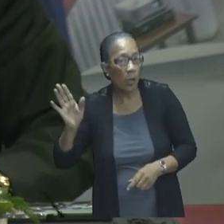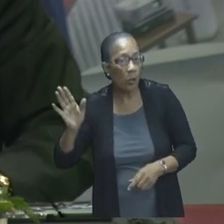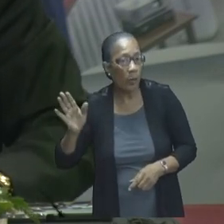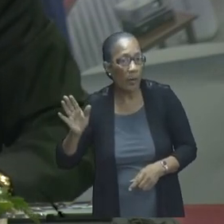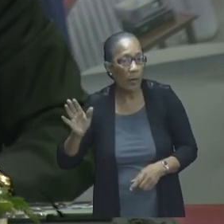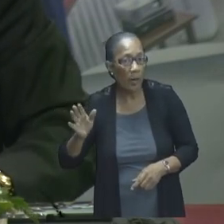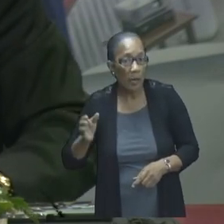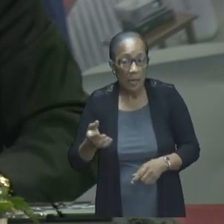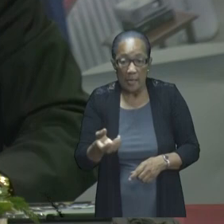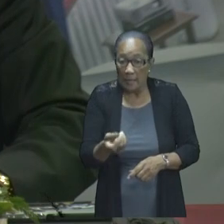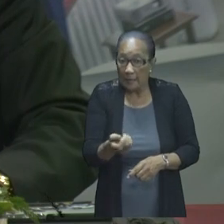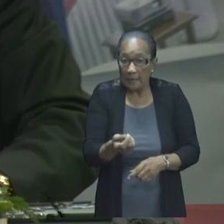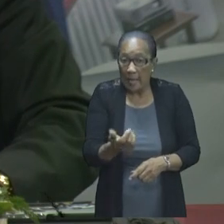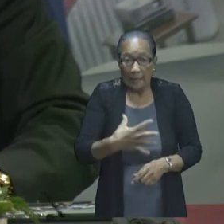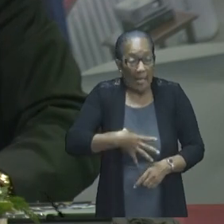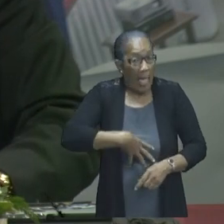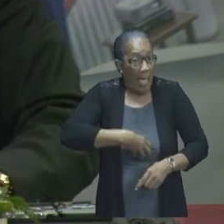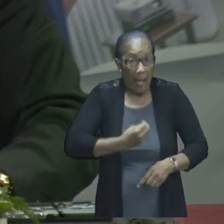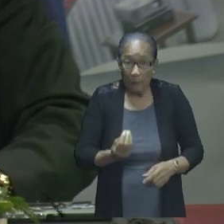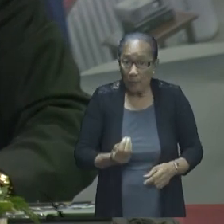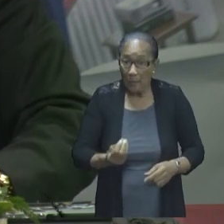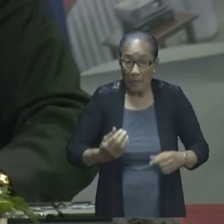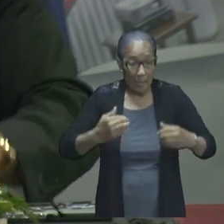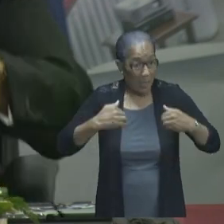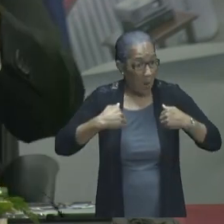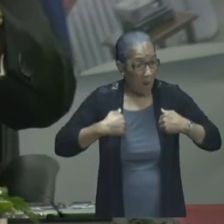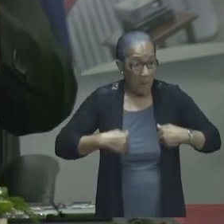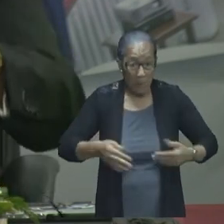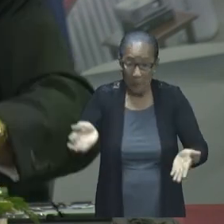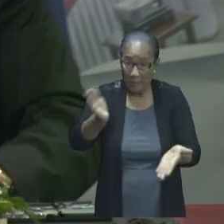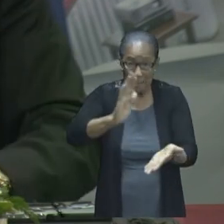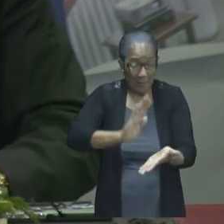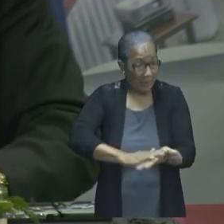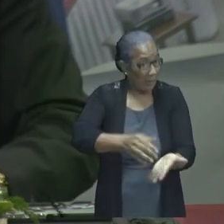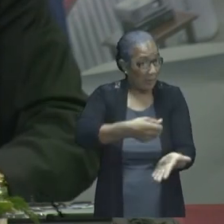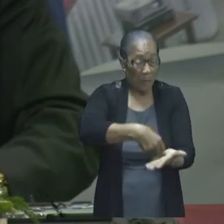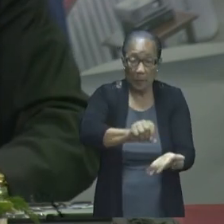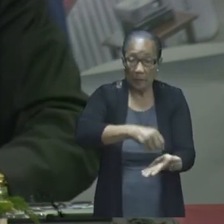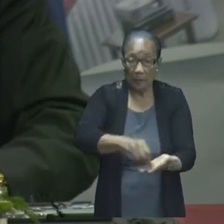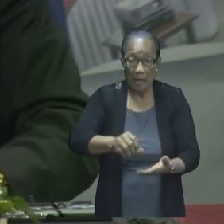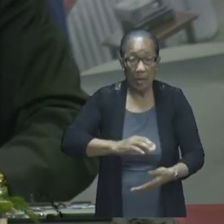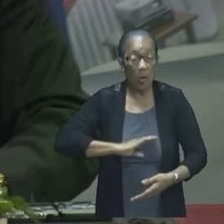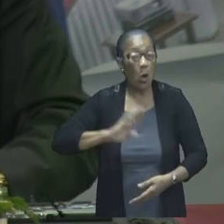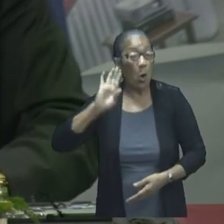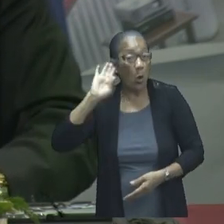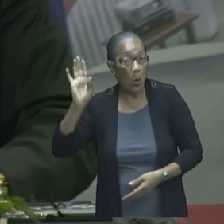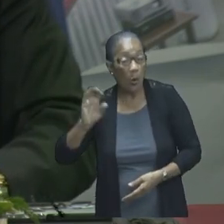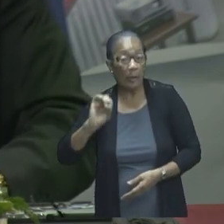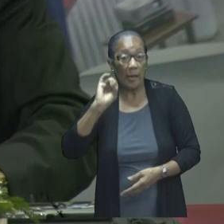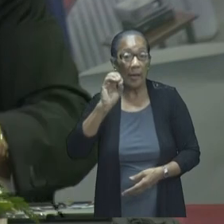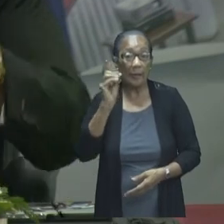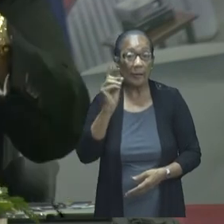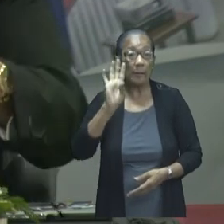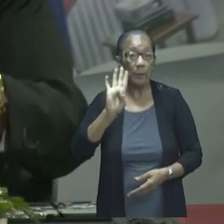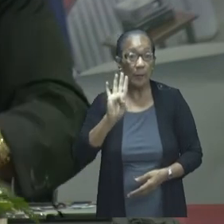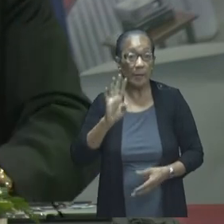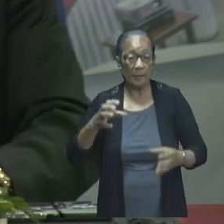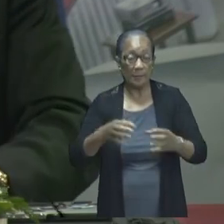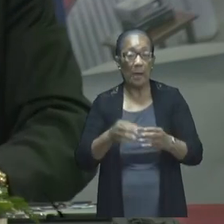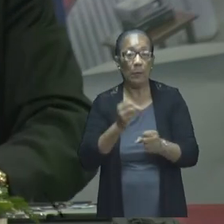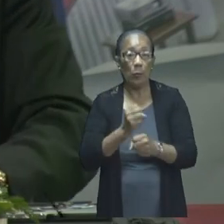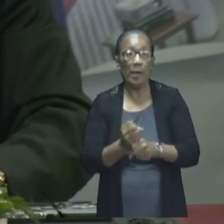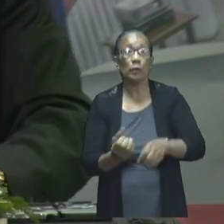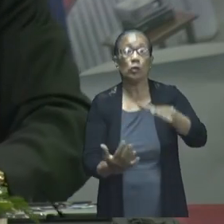hebben om salaris te betalen dan horen van hun alibi gaat die samenwerking stoppen omdat die schuld van